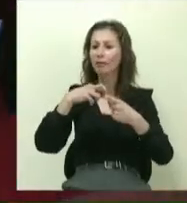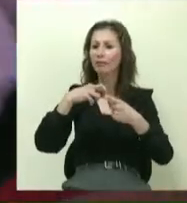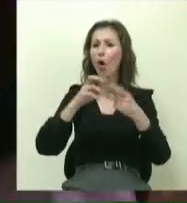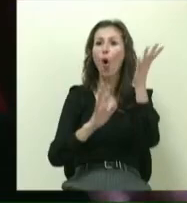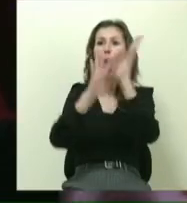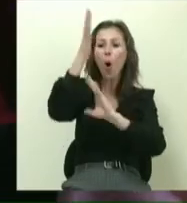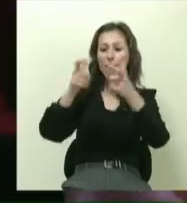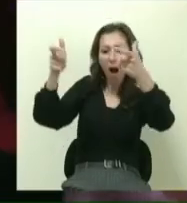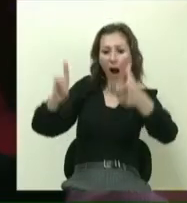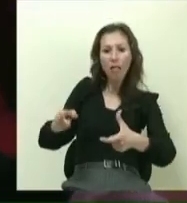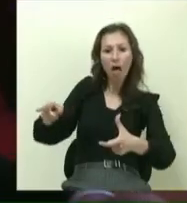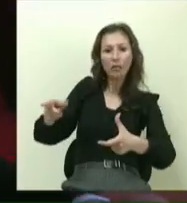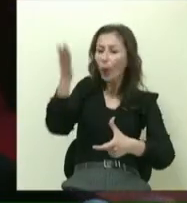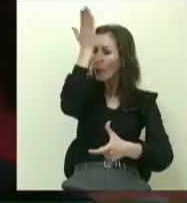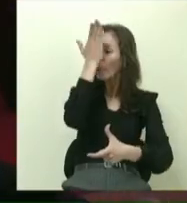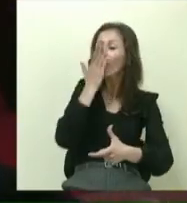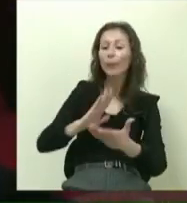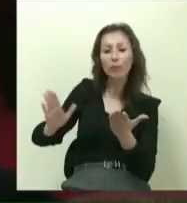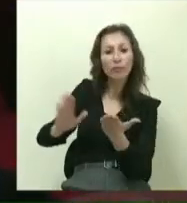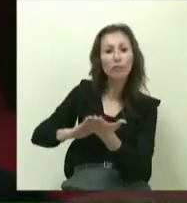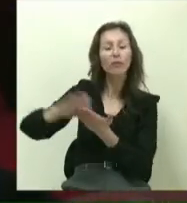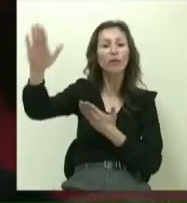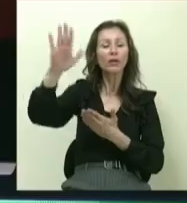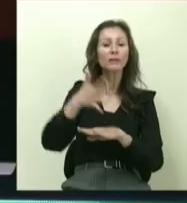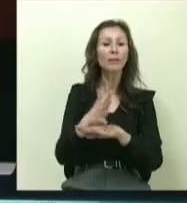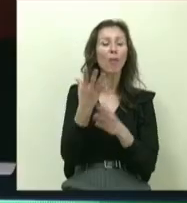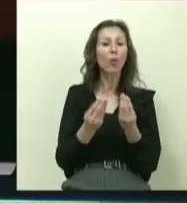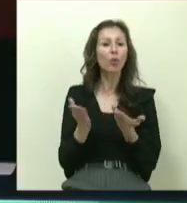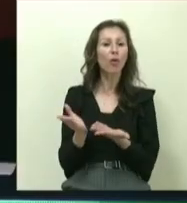orman alanının Yok olmasına sebep oluyor